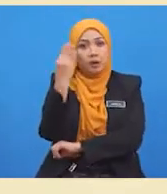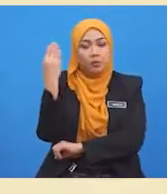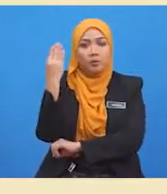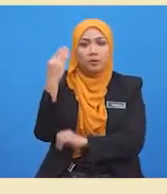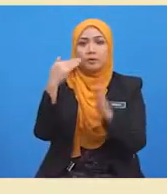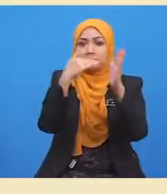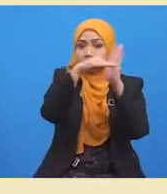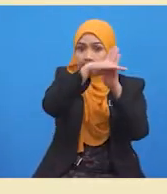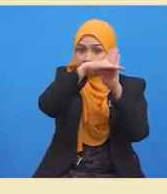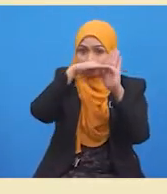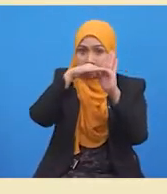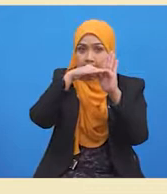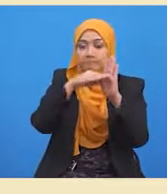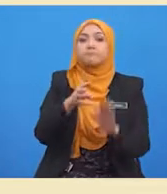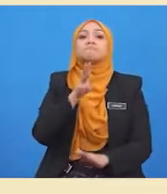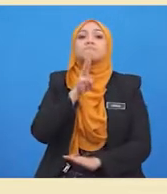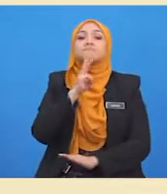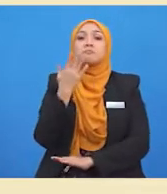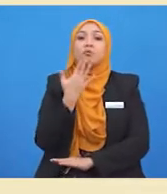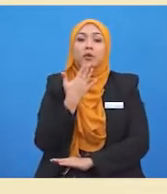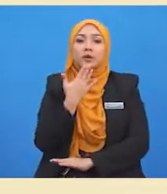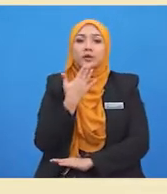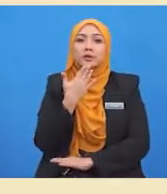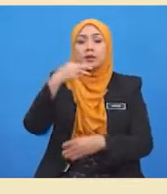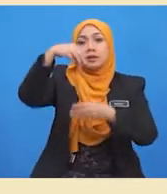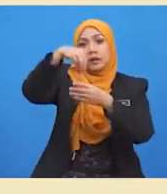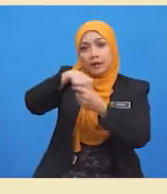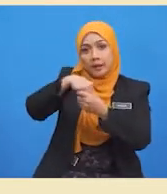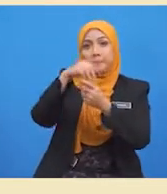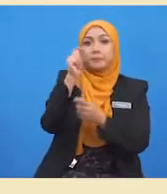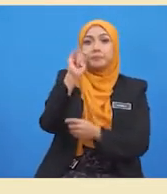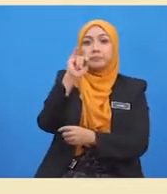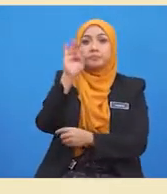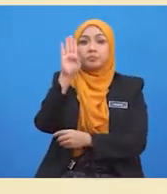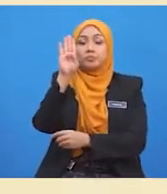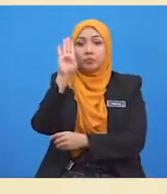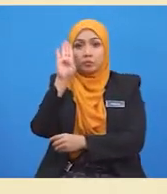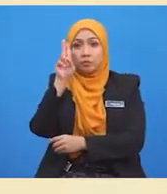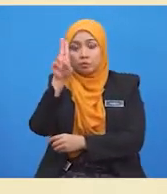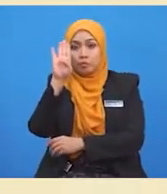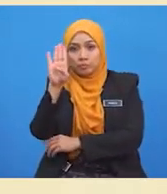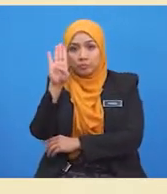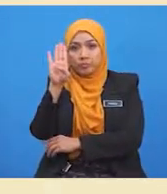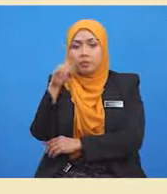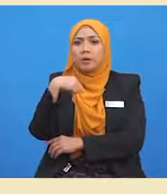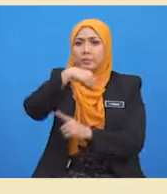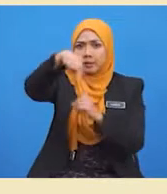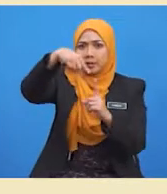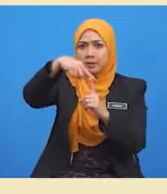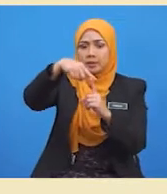tiup kapilari itu meningkat apabila balang itu direndam ke dalam air panas